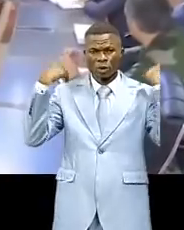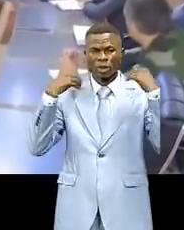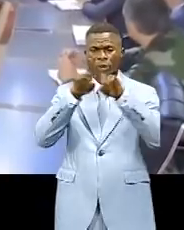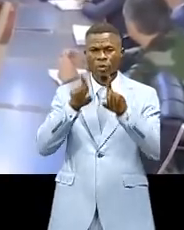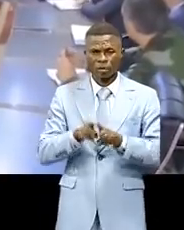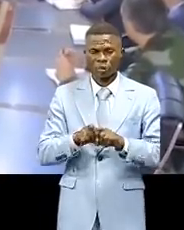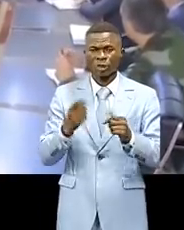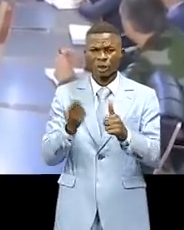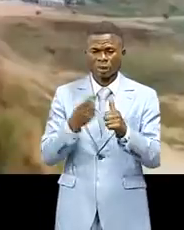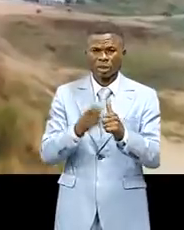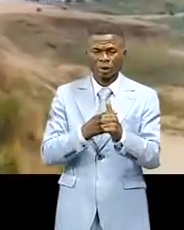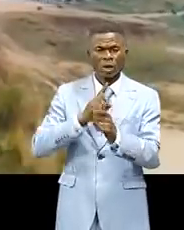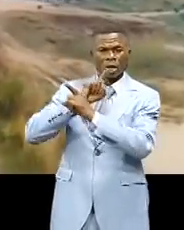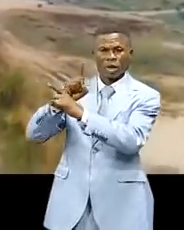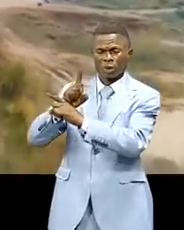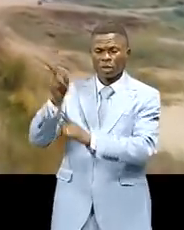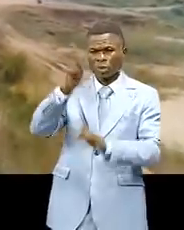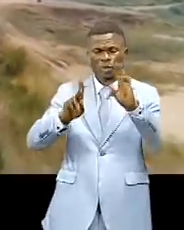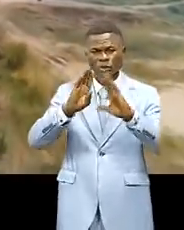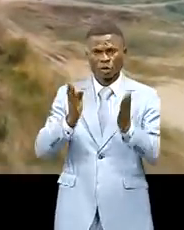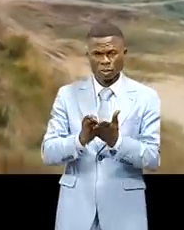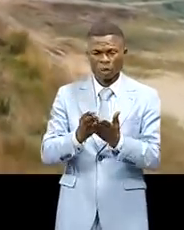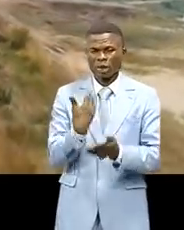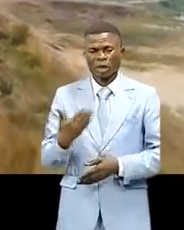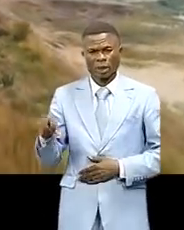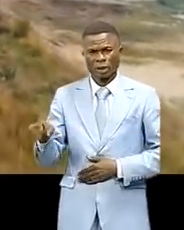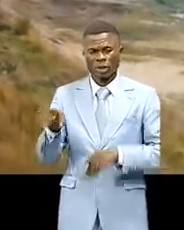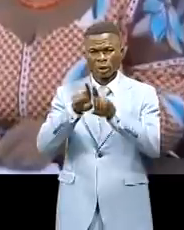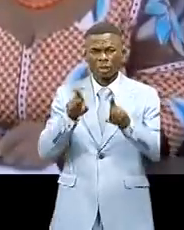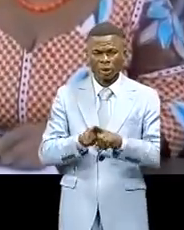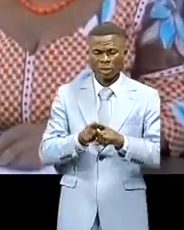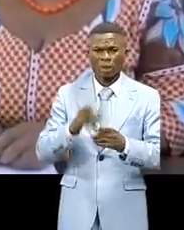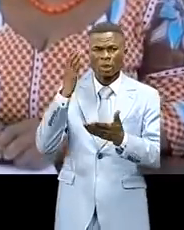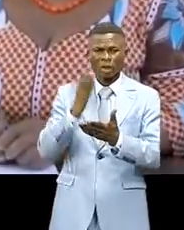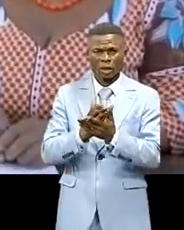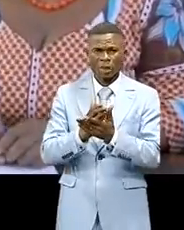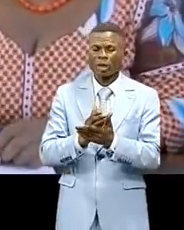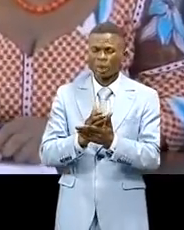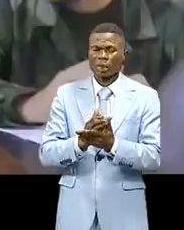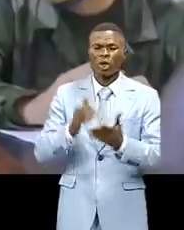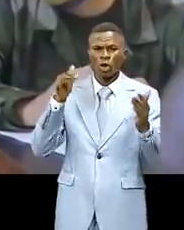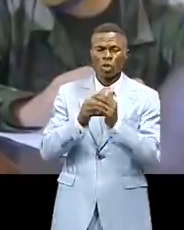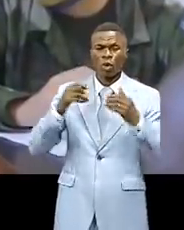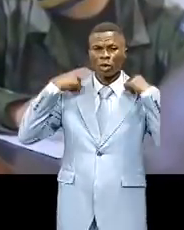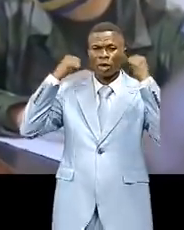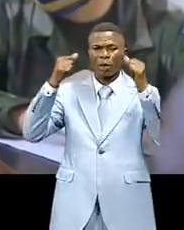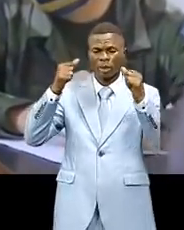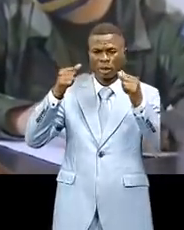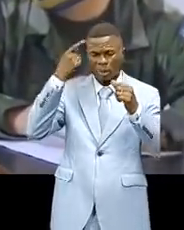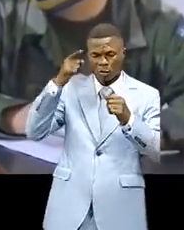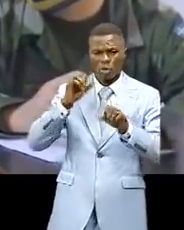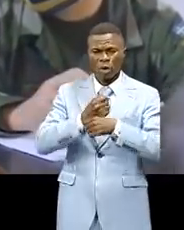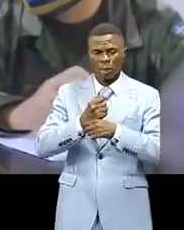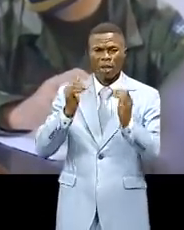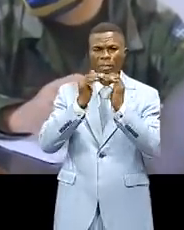et surtout la protection des populations et de leurs biens ainsi que la ligue sans merci contre les milices envie de l'instauration